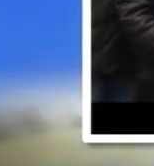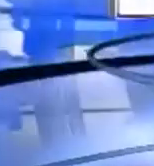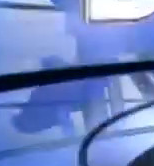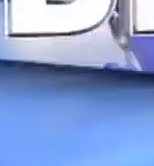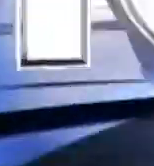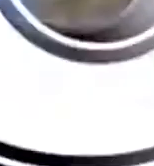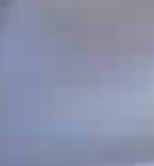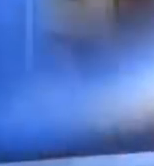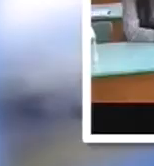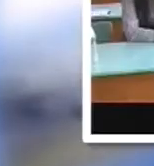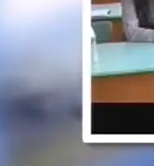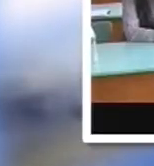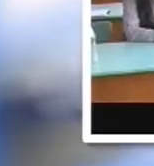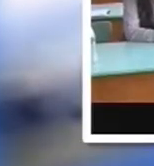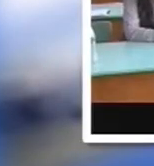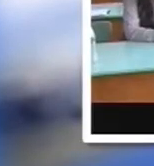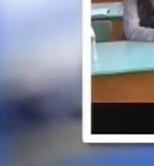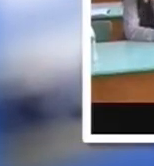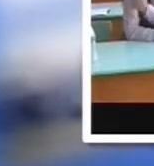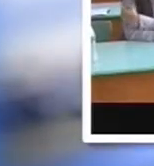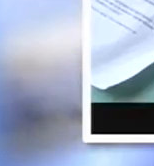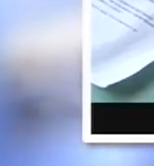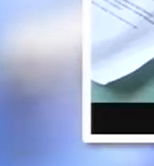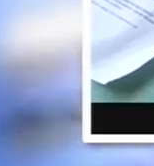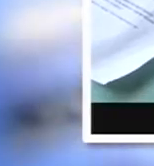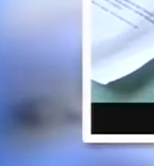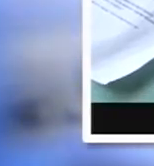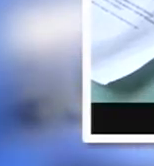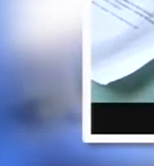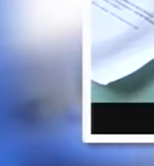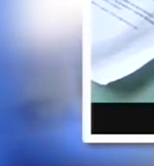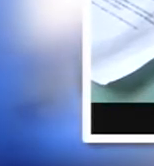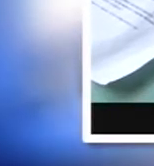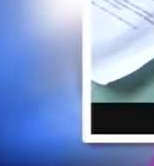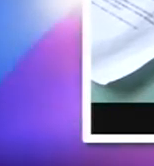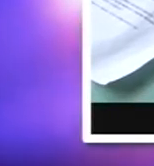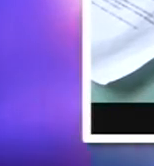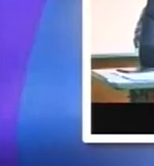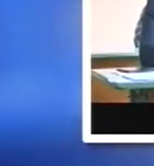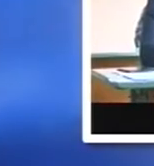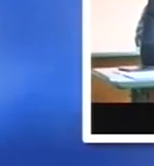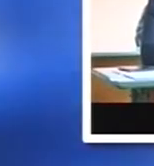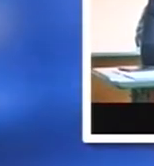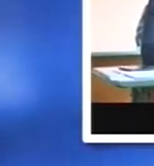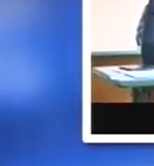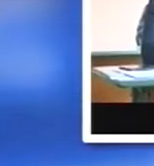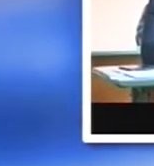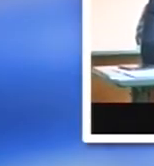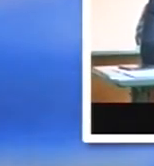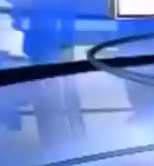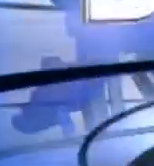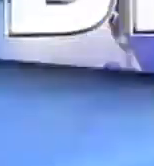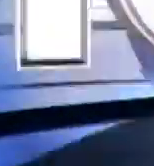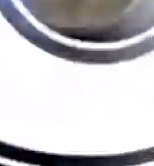раду. Цьогоріч учні загальноосвітніх шкіл складатимуть зовнішнє незалежне оцінювання з іноземної мови